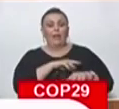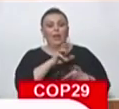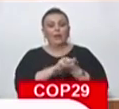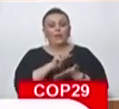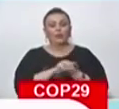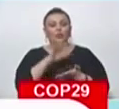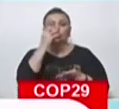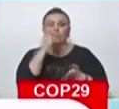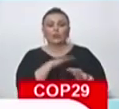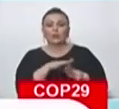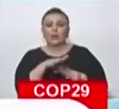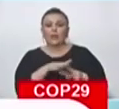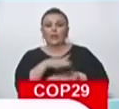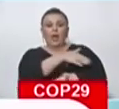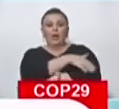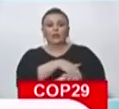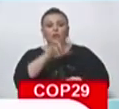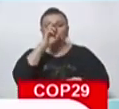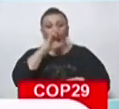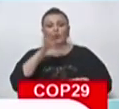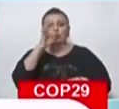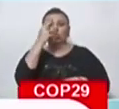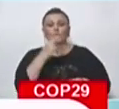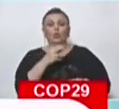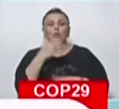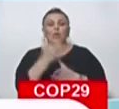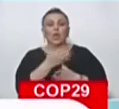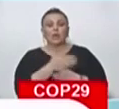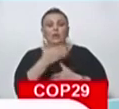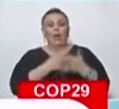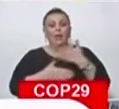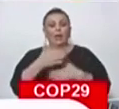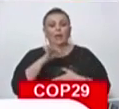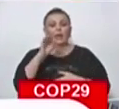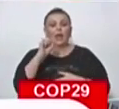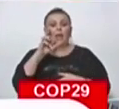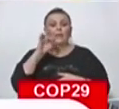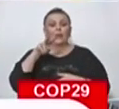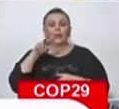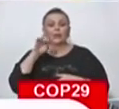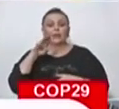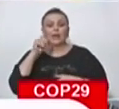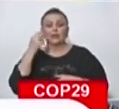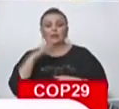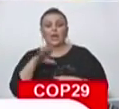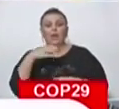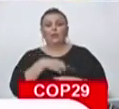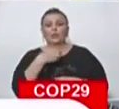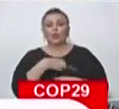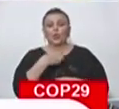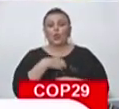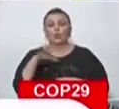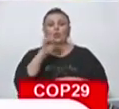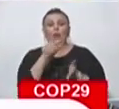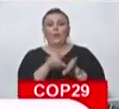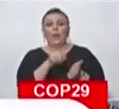məşğulluq, sosial təminat, ünvanlı dövlət sosial yardımı, əlillik və reabilitasiya, pensiya, sosial sığorta üzrə 160